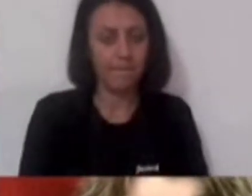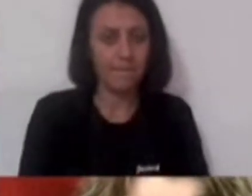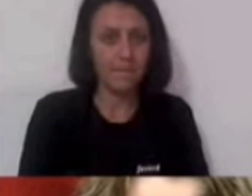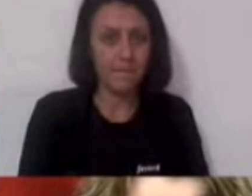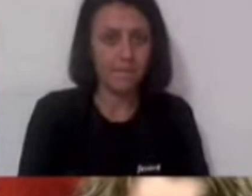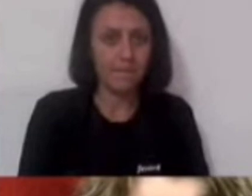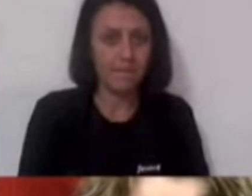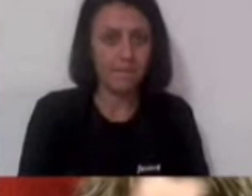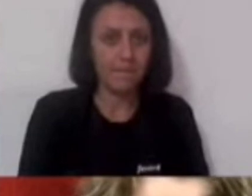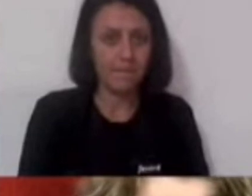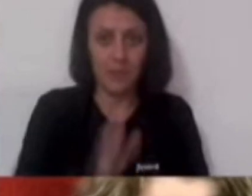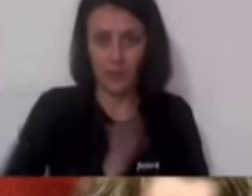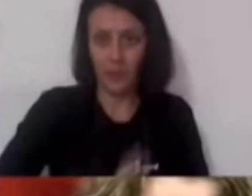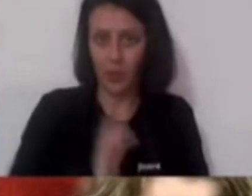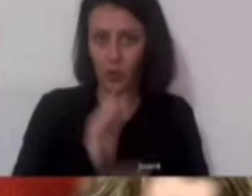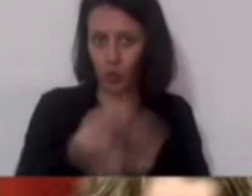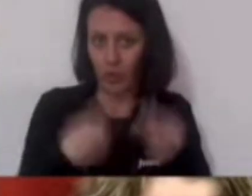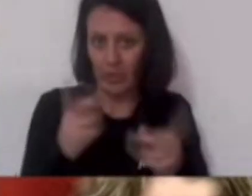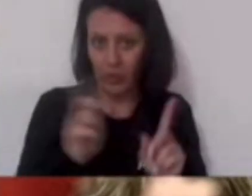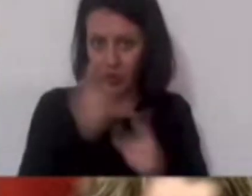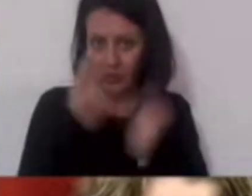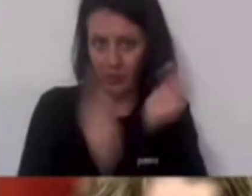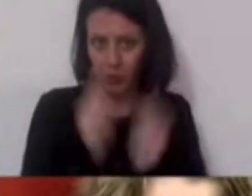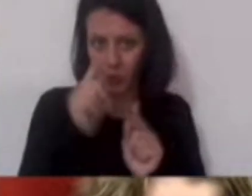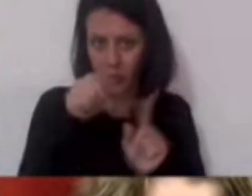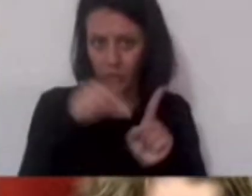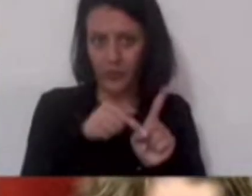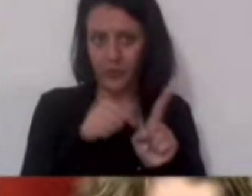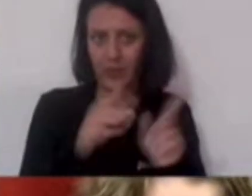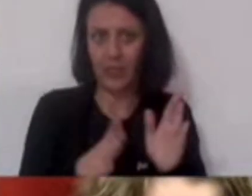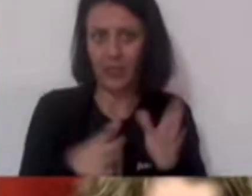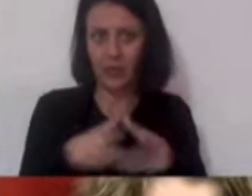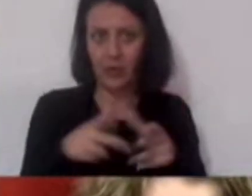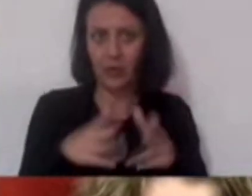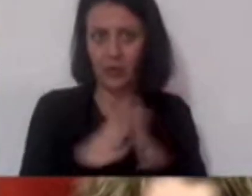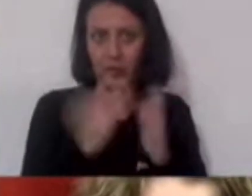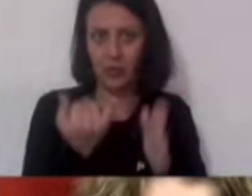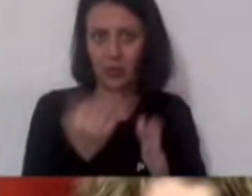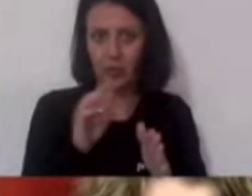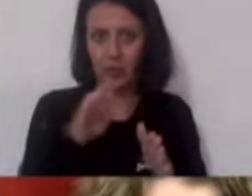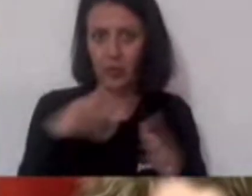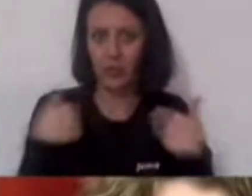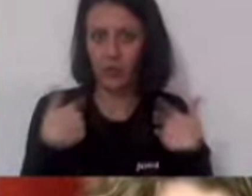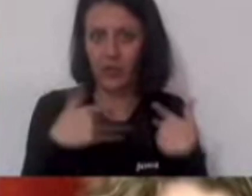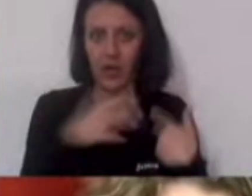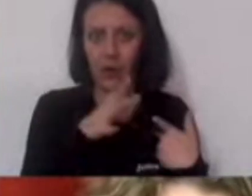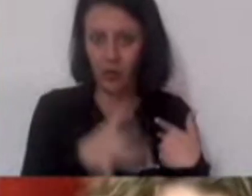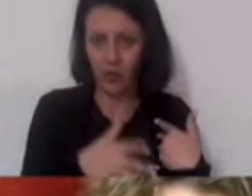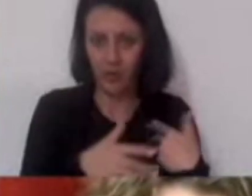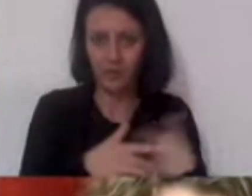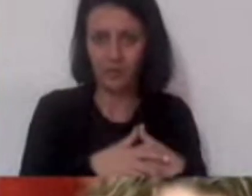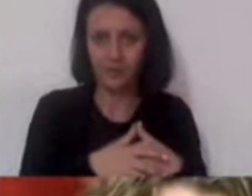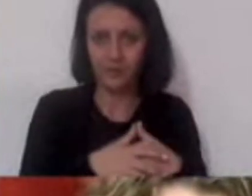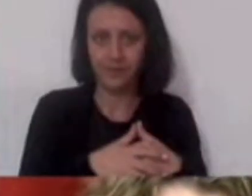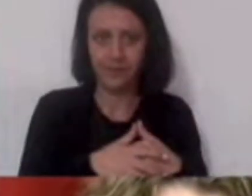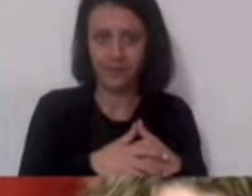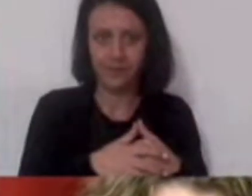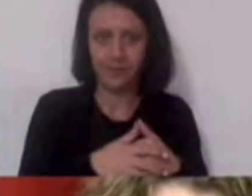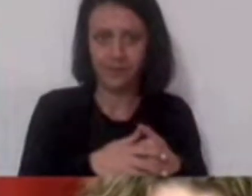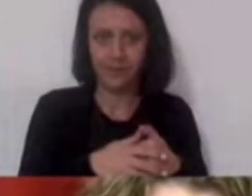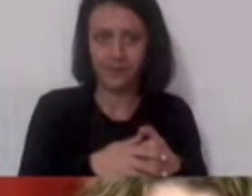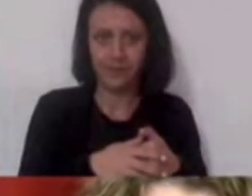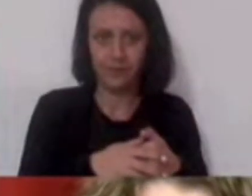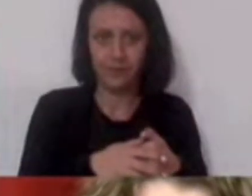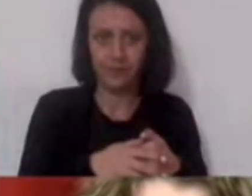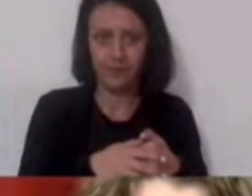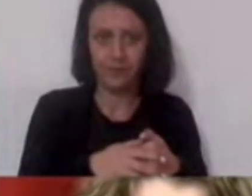de moment no ho ha fet en aquest pressupost. I l'Associació de Sant Jordi, quan està passant mal, és ara. No, ja ho farem i ja veurem què fem. Diga avui que sí